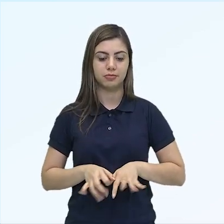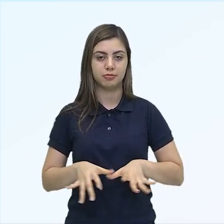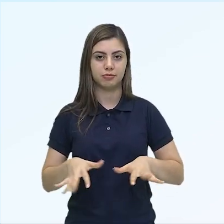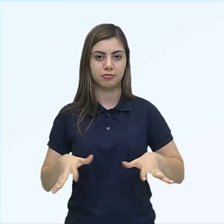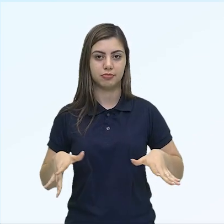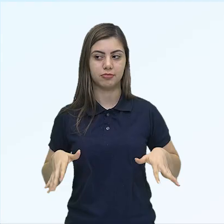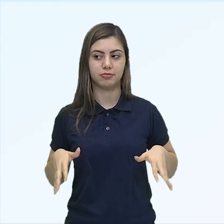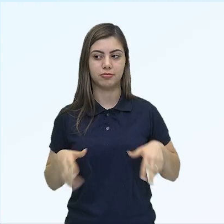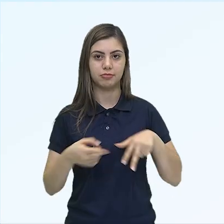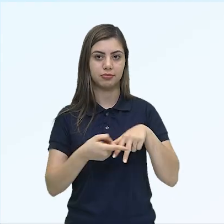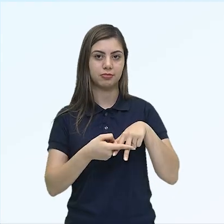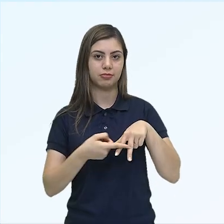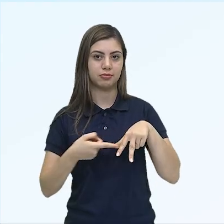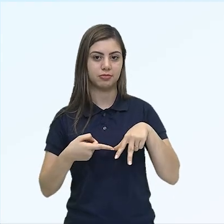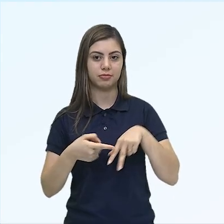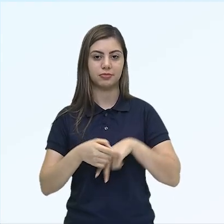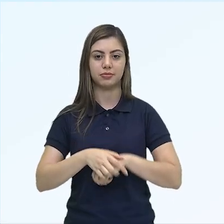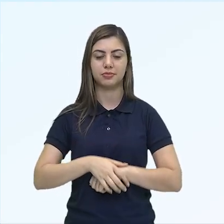Skirt, saia.